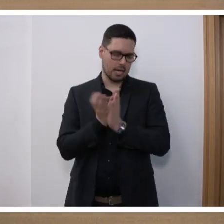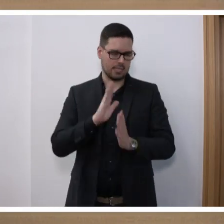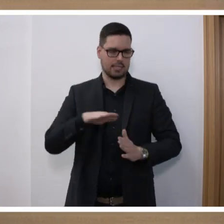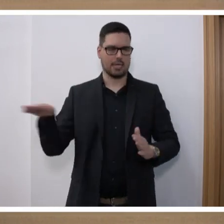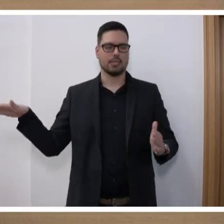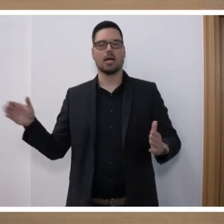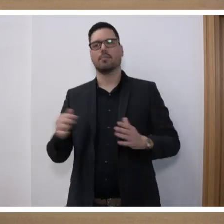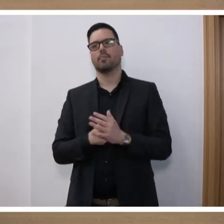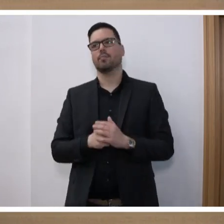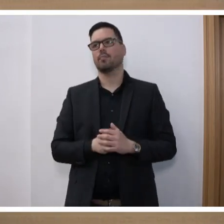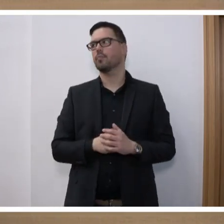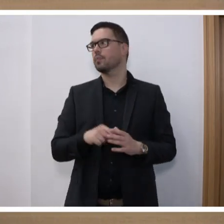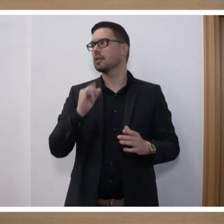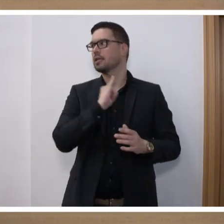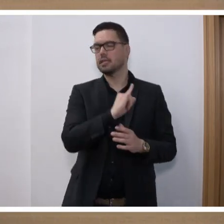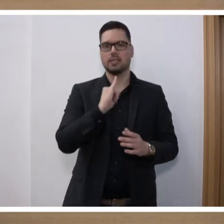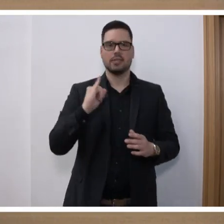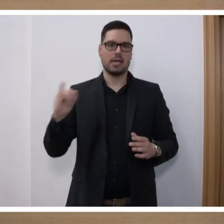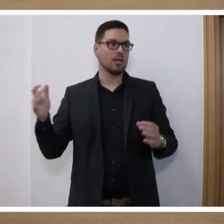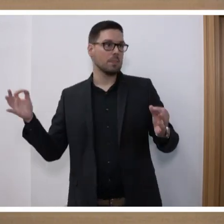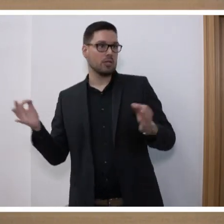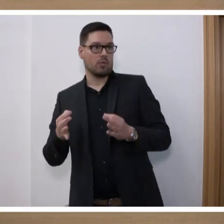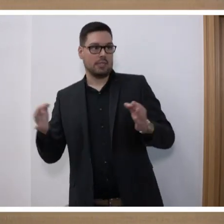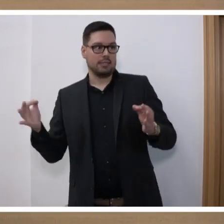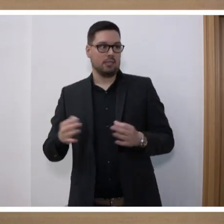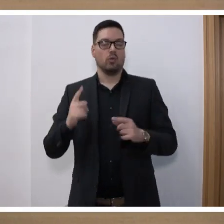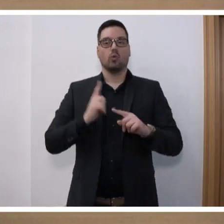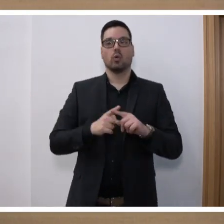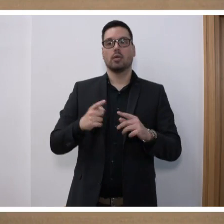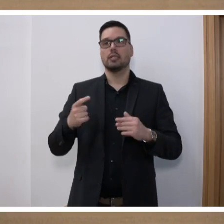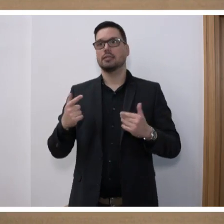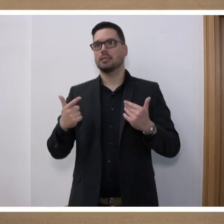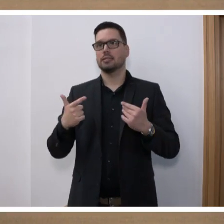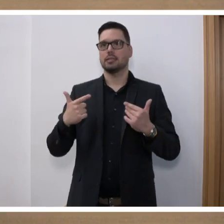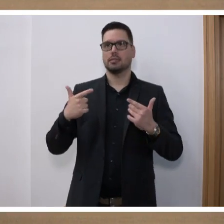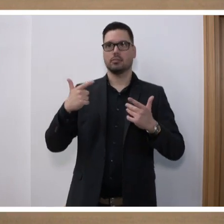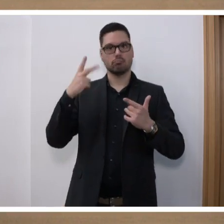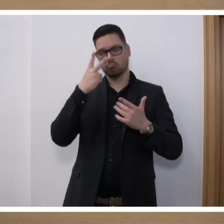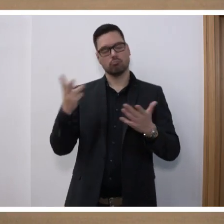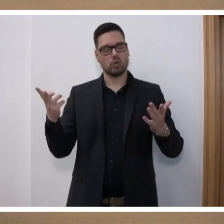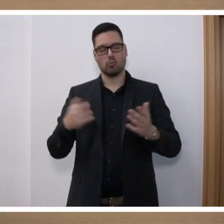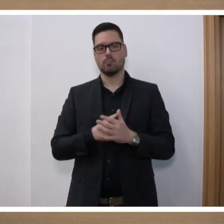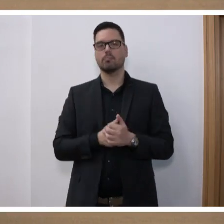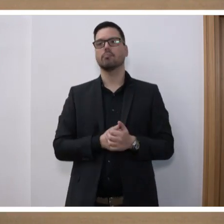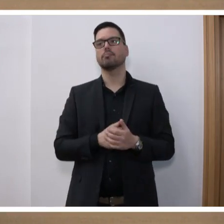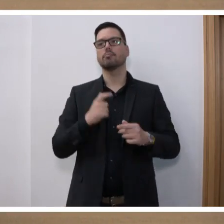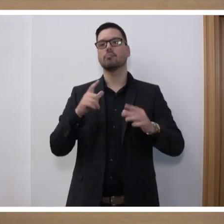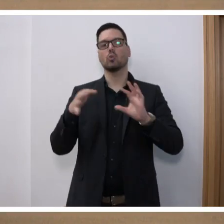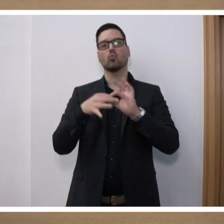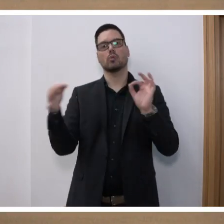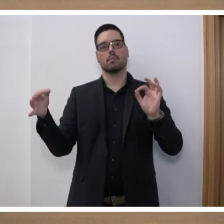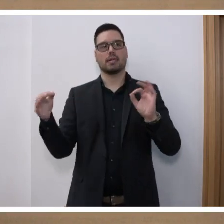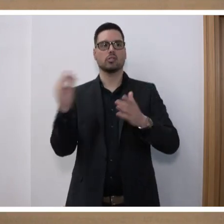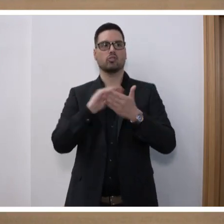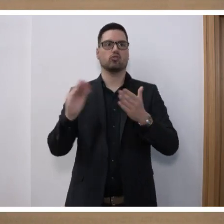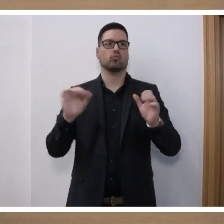Mittelpunkt, wobei ihre individuellen Bedürfnisse und Fähigkeiten berücksichtigt werden sollen. Unabhängig von der